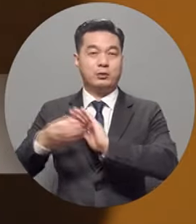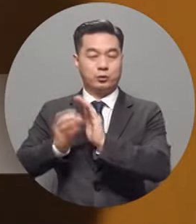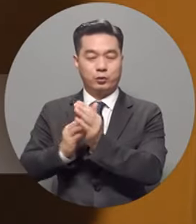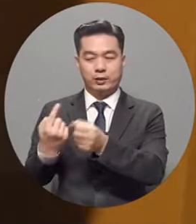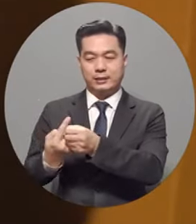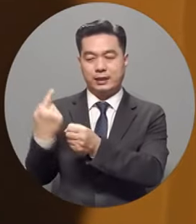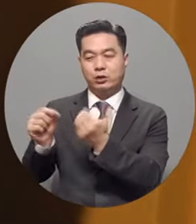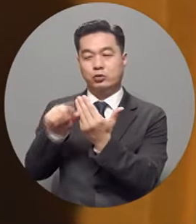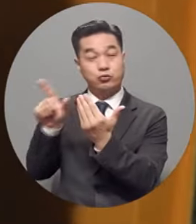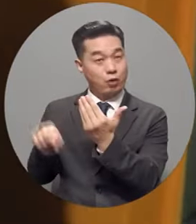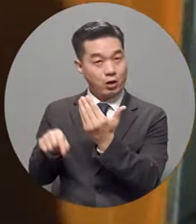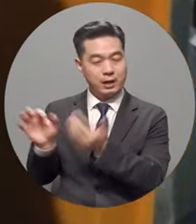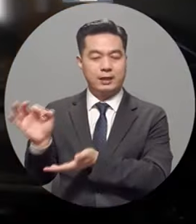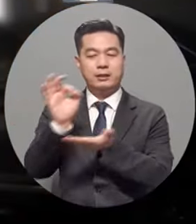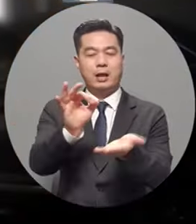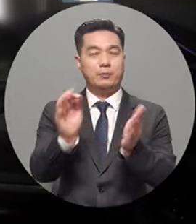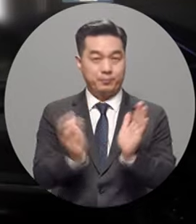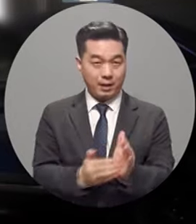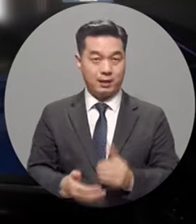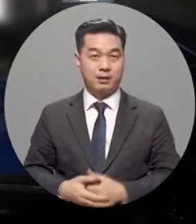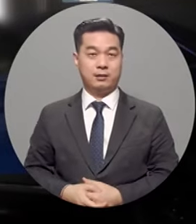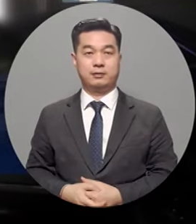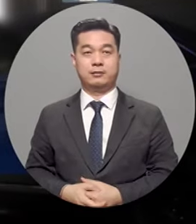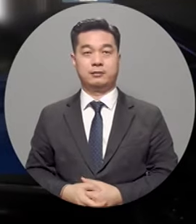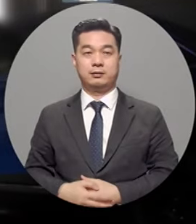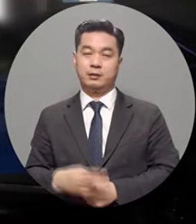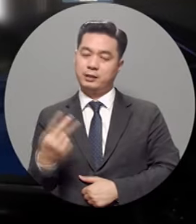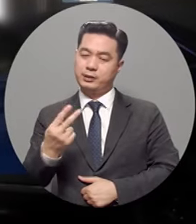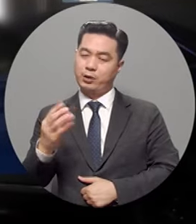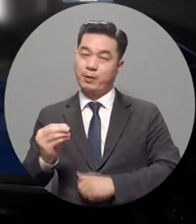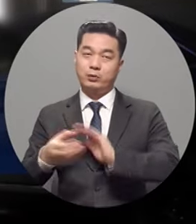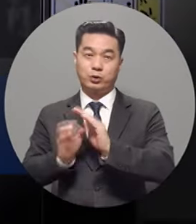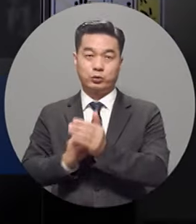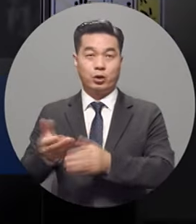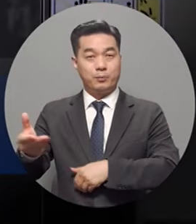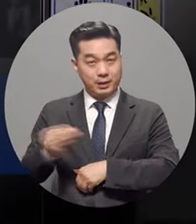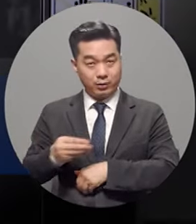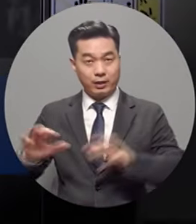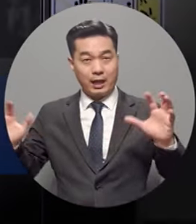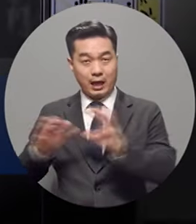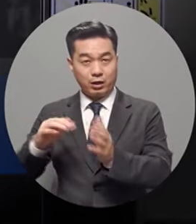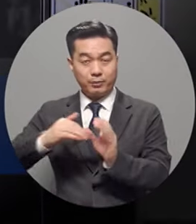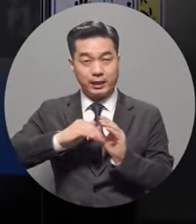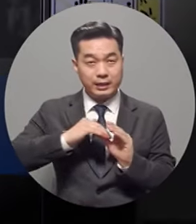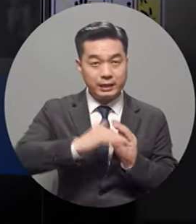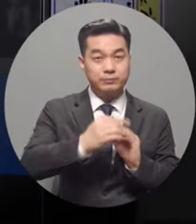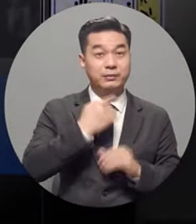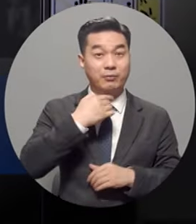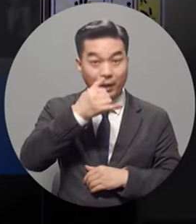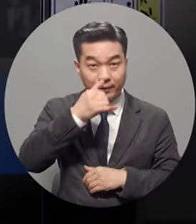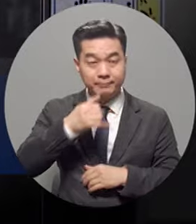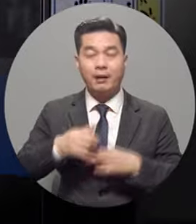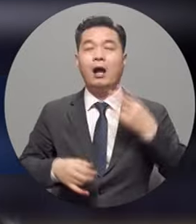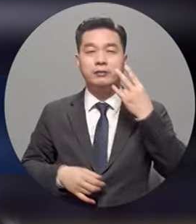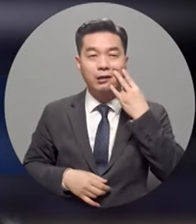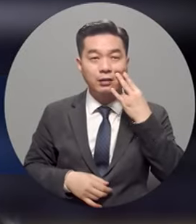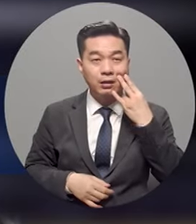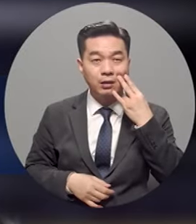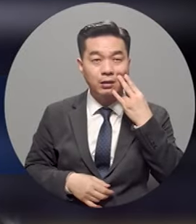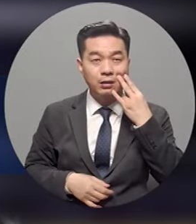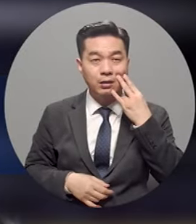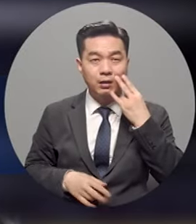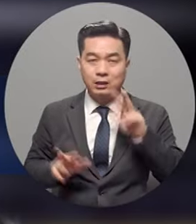9월 무렵 납부했다고 합니다. 2천만 원 정도 밀려가지고 한꺼번에 뭐 입금이 된 적이 있나요? 네. 그게 언제쯤인가요?